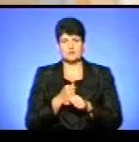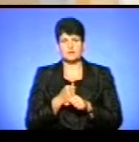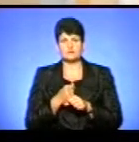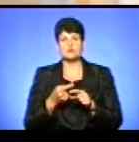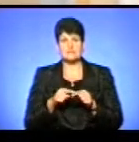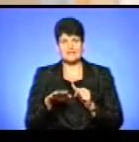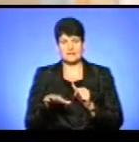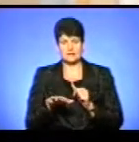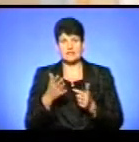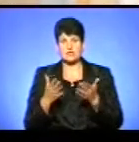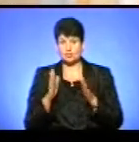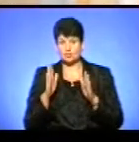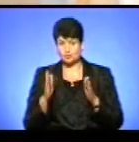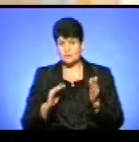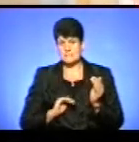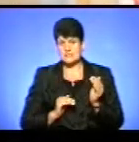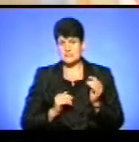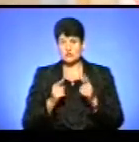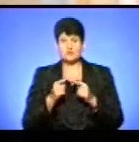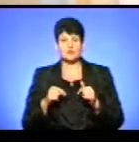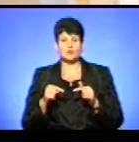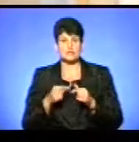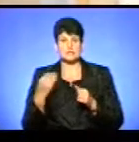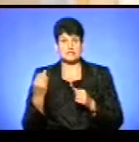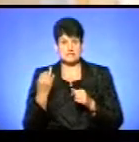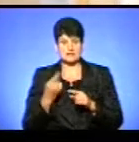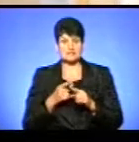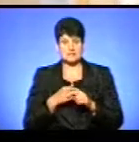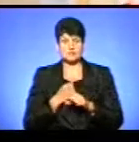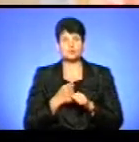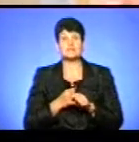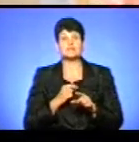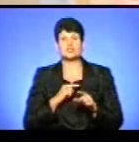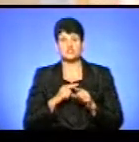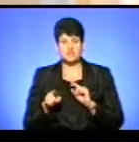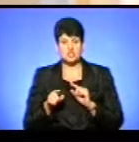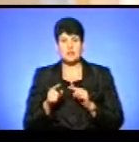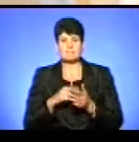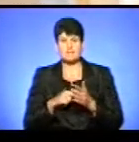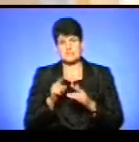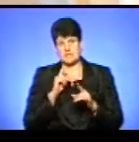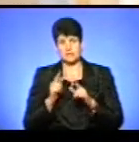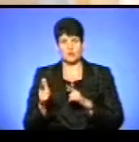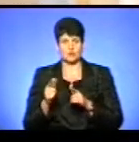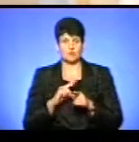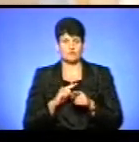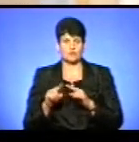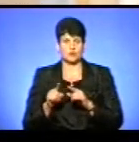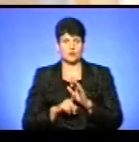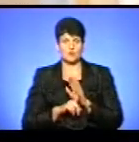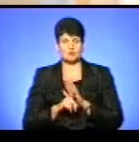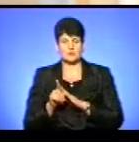території. Якщо будуть бізнесові структури зацікавлені це зробити швидше, міська рада готова буквально швидко